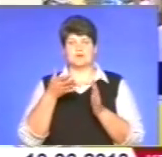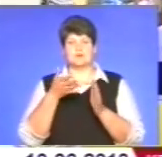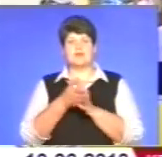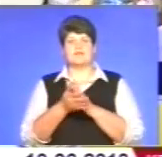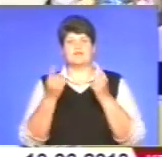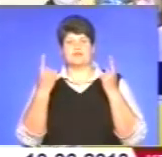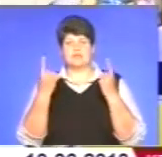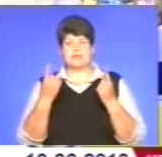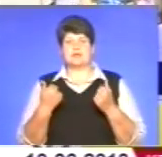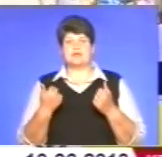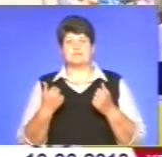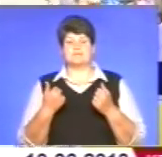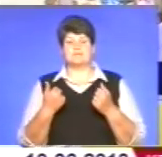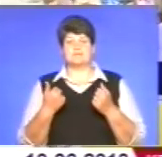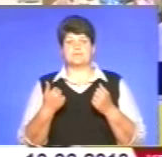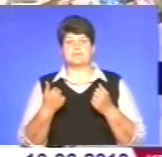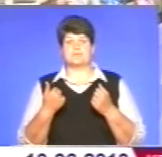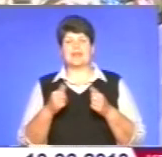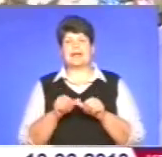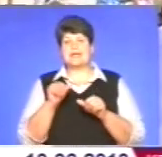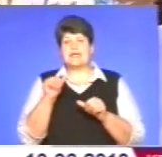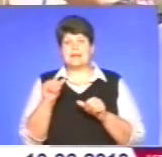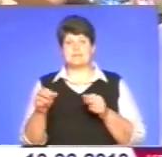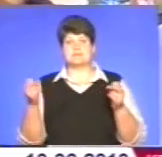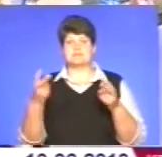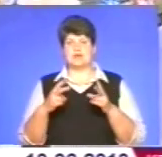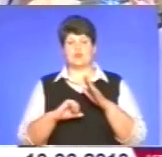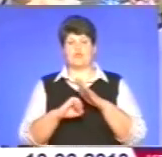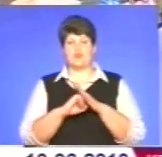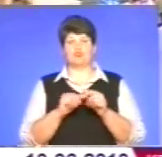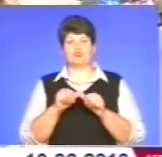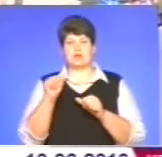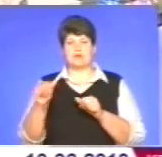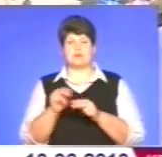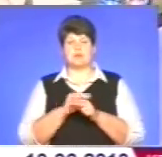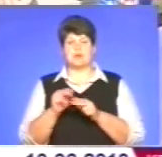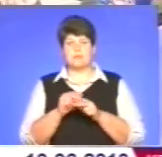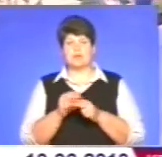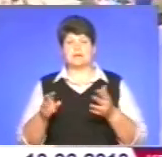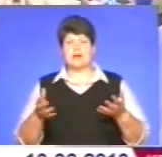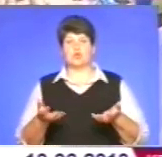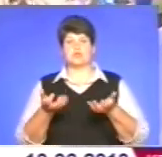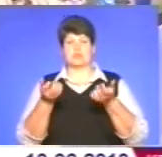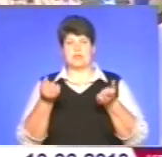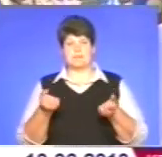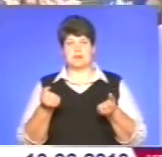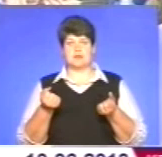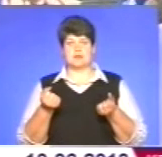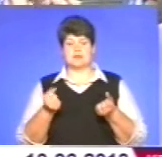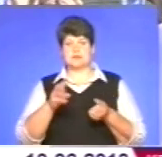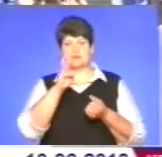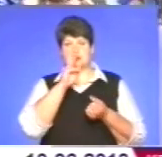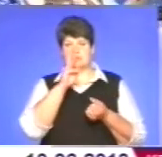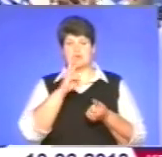великі. Будемо казати так, що крім спеціального фонду, крім ремонтів, тільки на утримання і на зарплату у